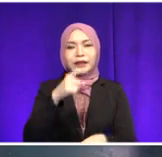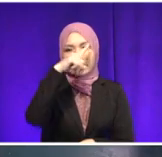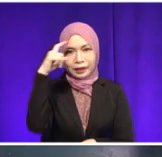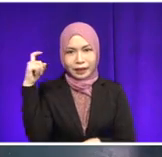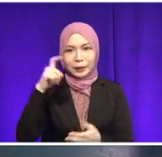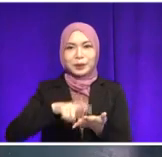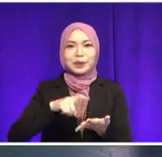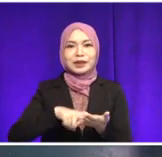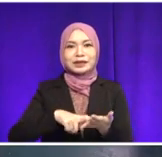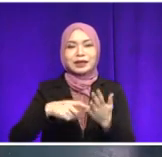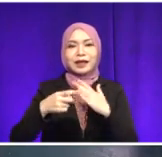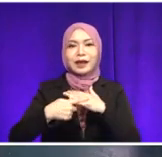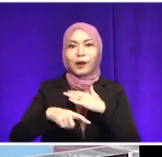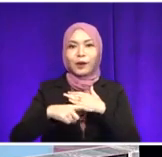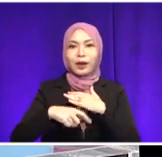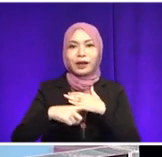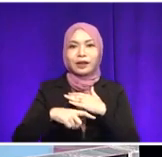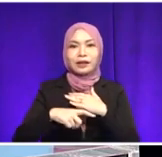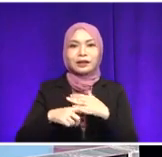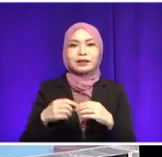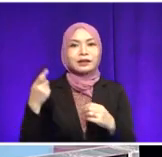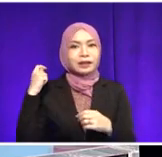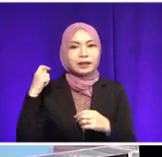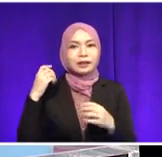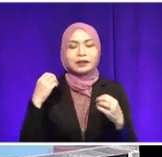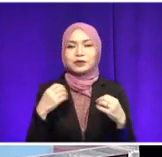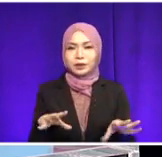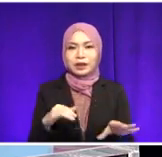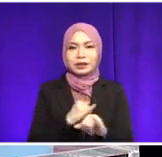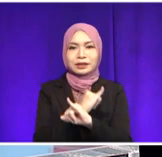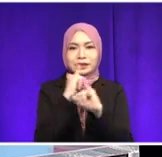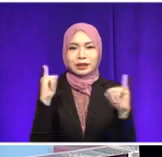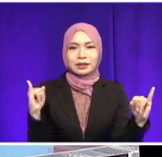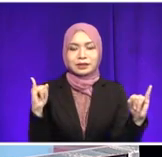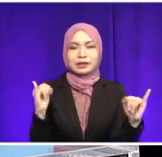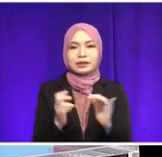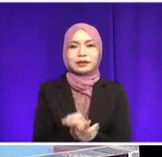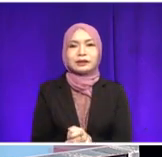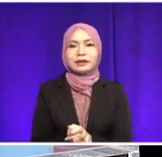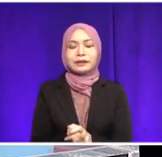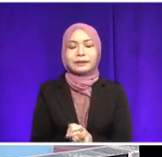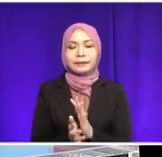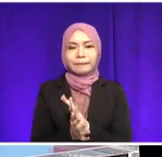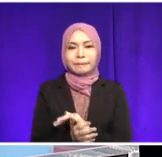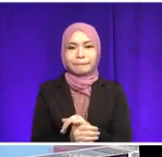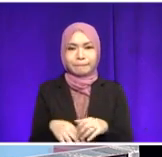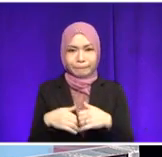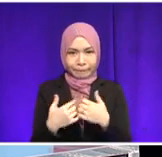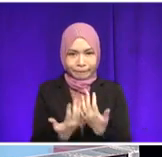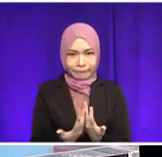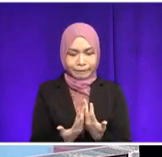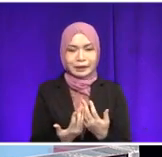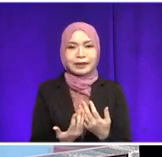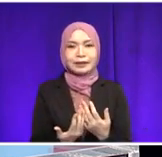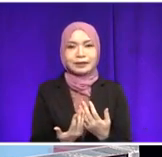jadi biasanya yang mengambil masa untuk mengambil satu jangka masa yang panjang untuk